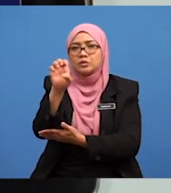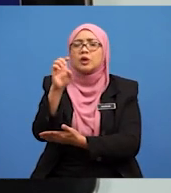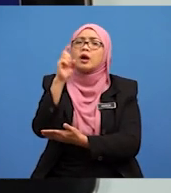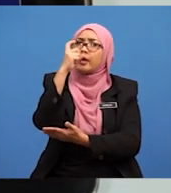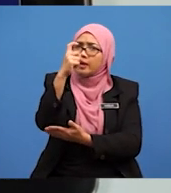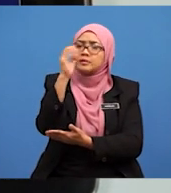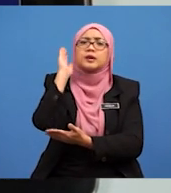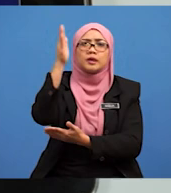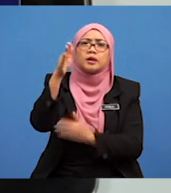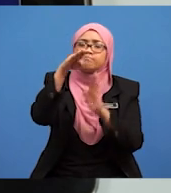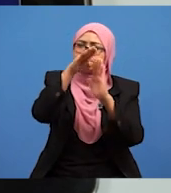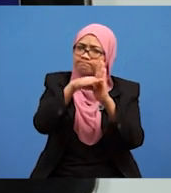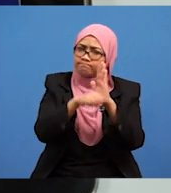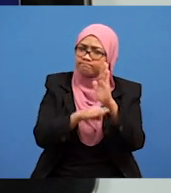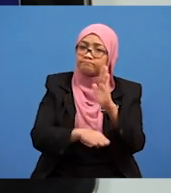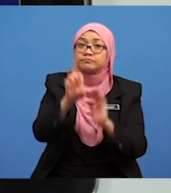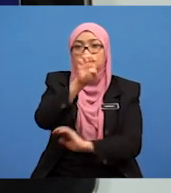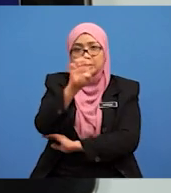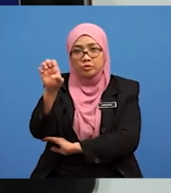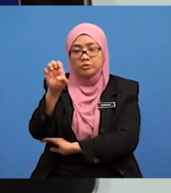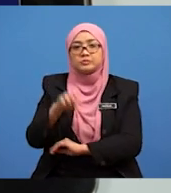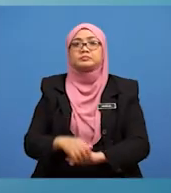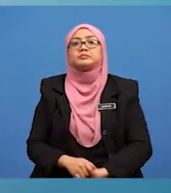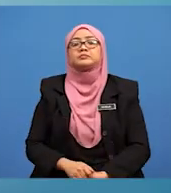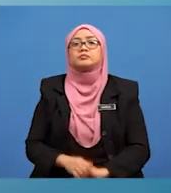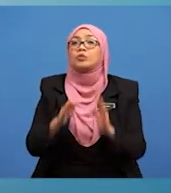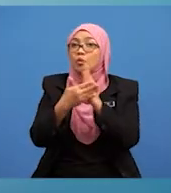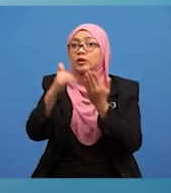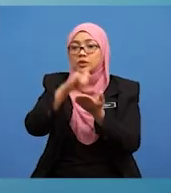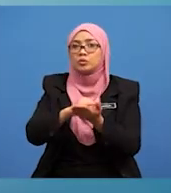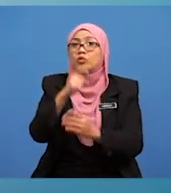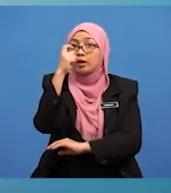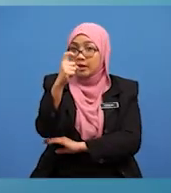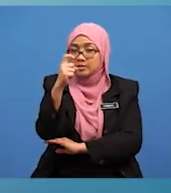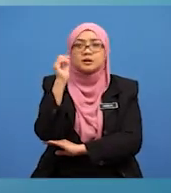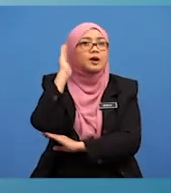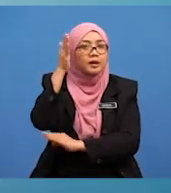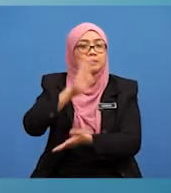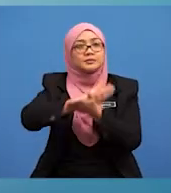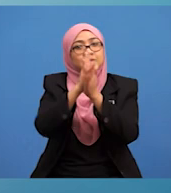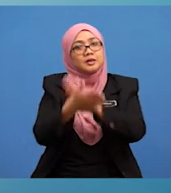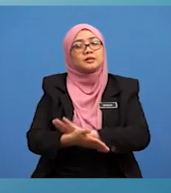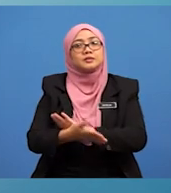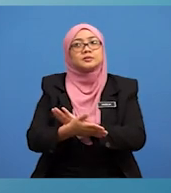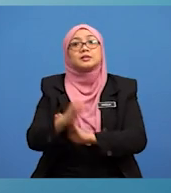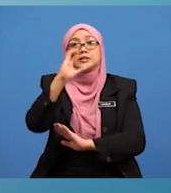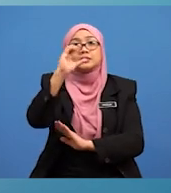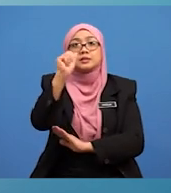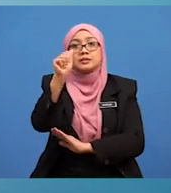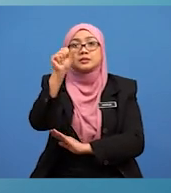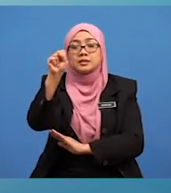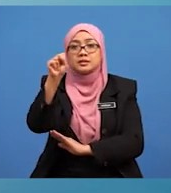X akan mengalami kekurangan bilangan elektron. Oleh itu, X akan menjadi